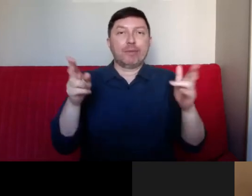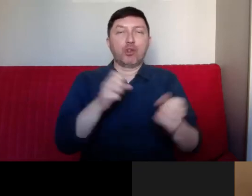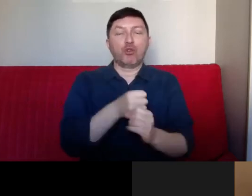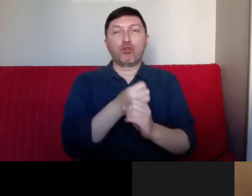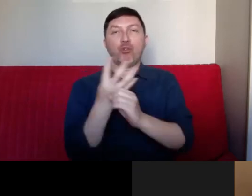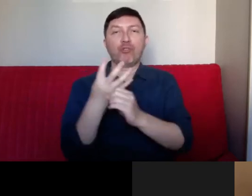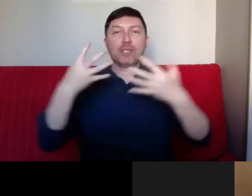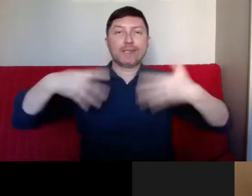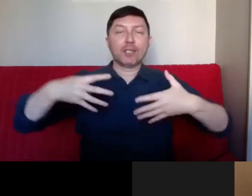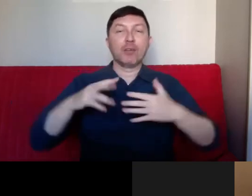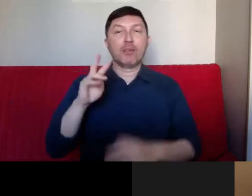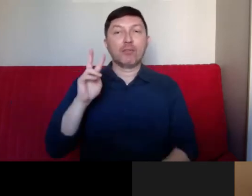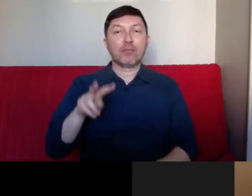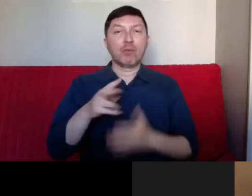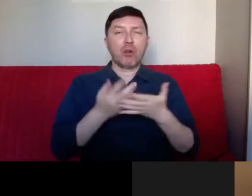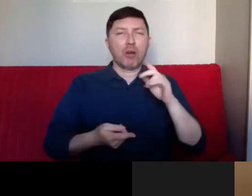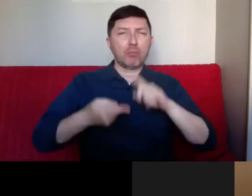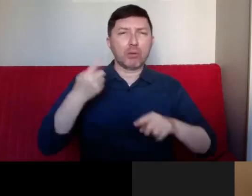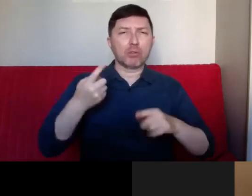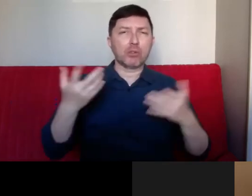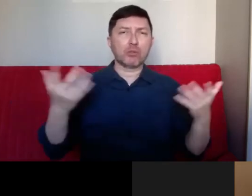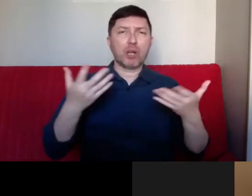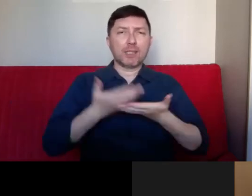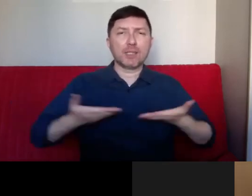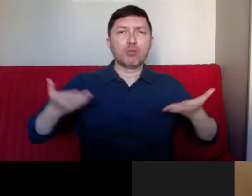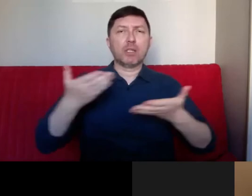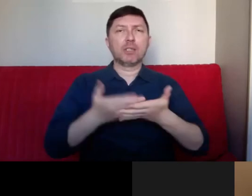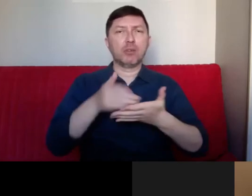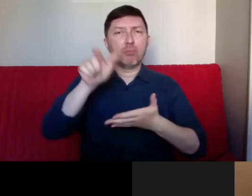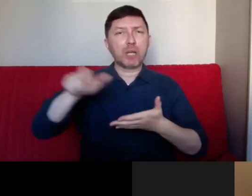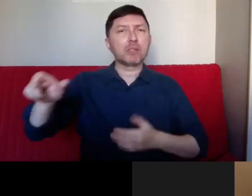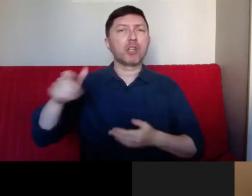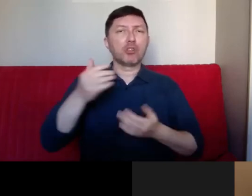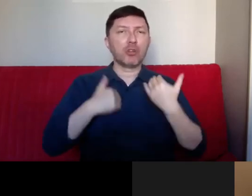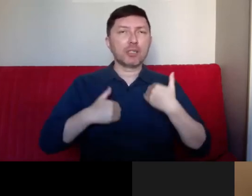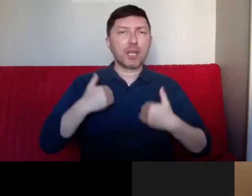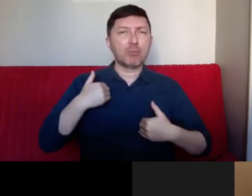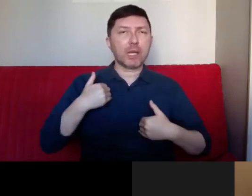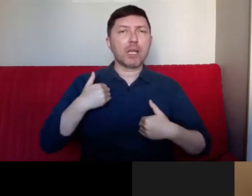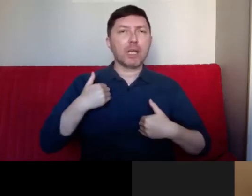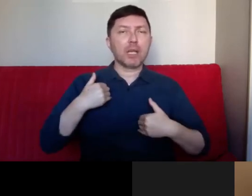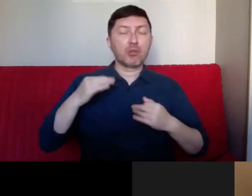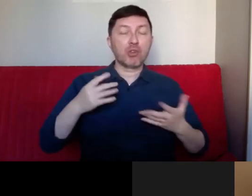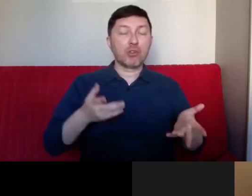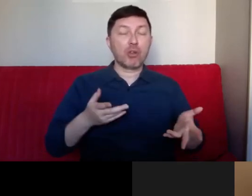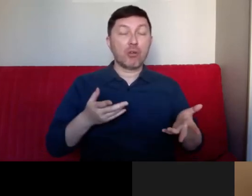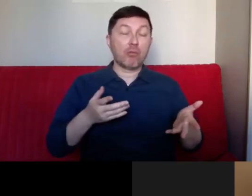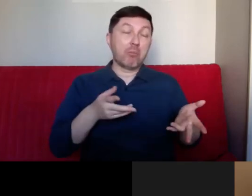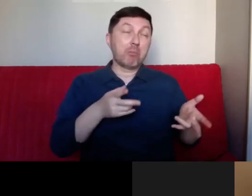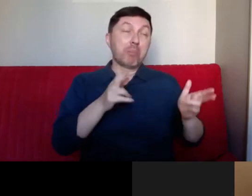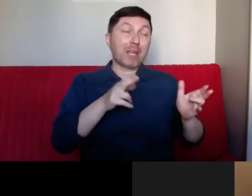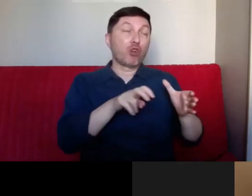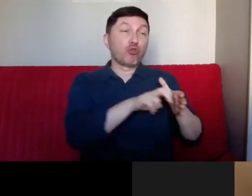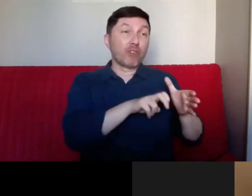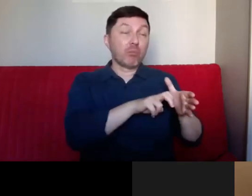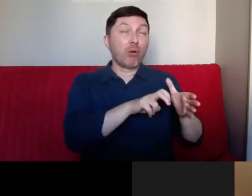impératif, c'est la situation des personnes handicapées après cette, et encore,